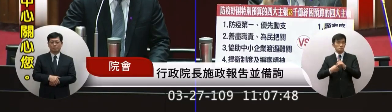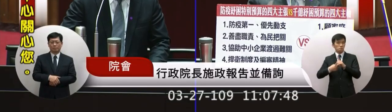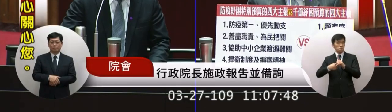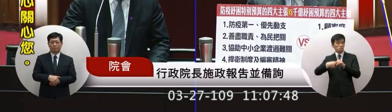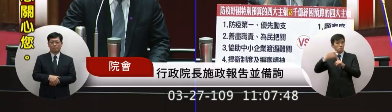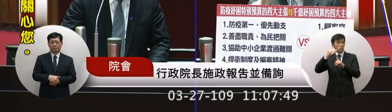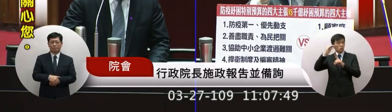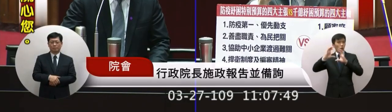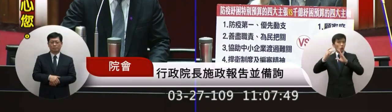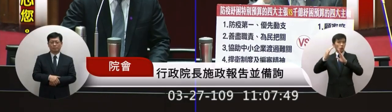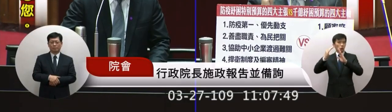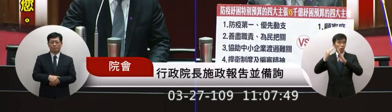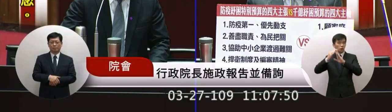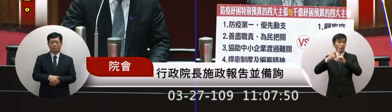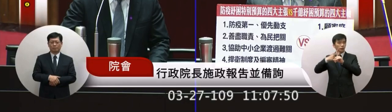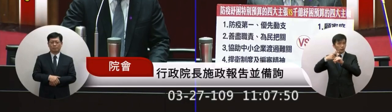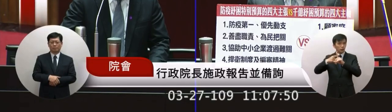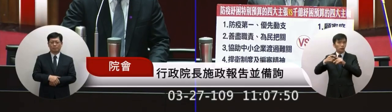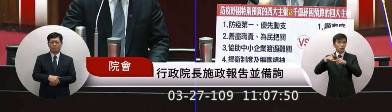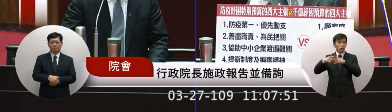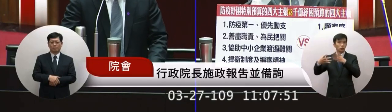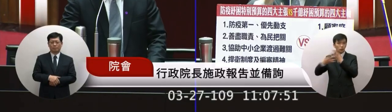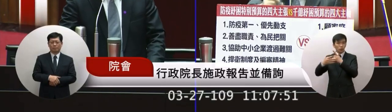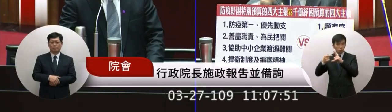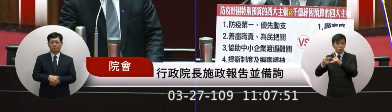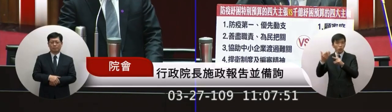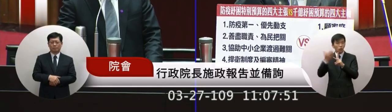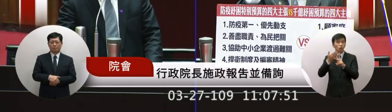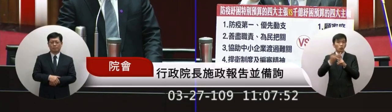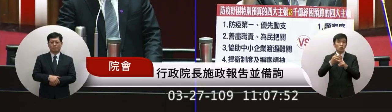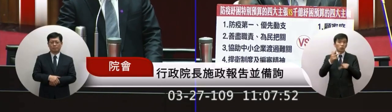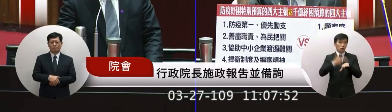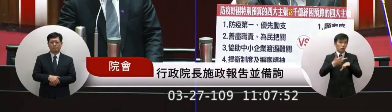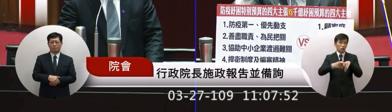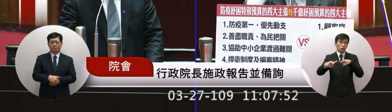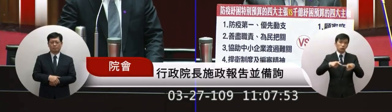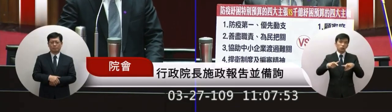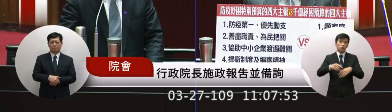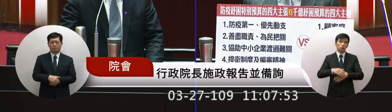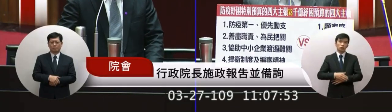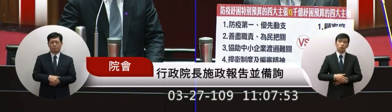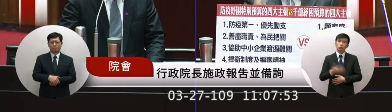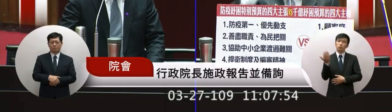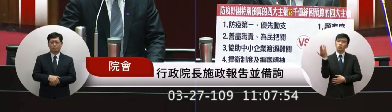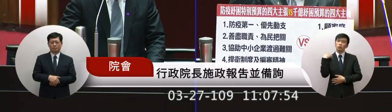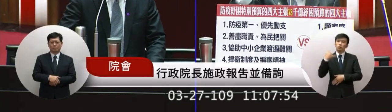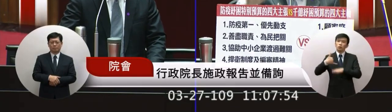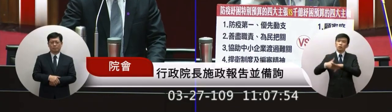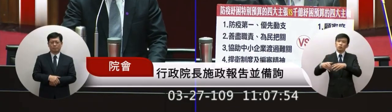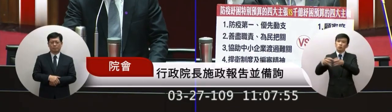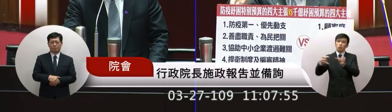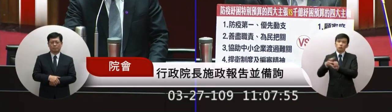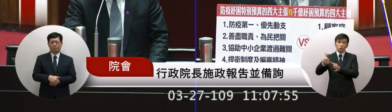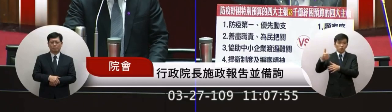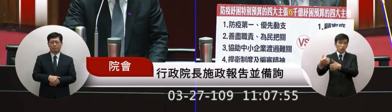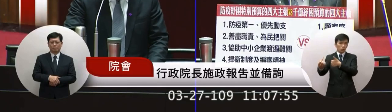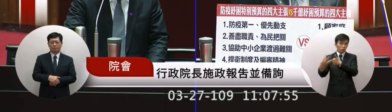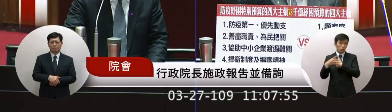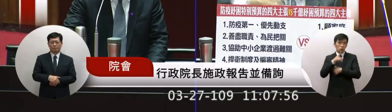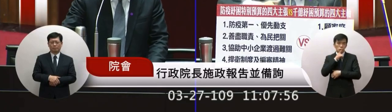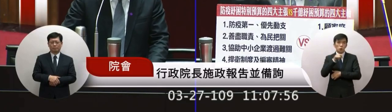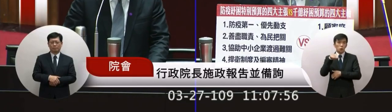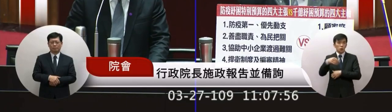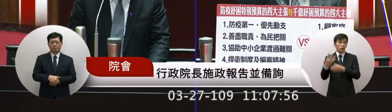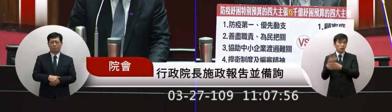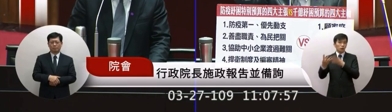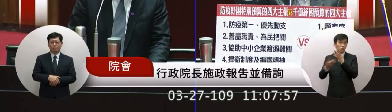国家级的工业区，或者是科学园区啦。所以顶一届，沈部长来讲，讲我们有产业园区，从彰